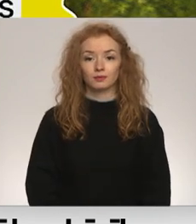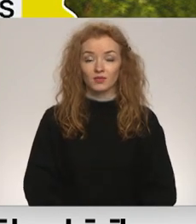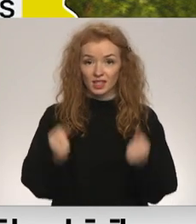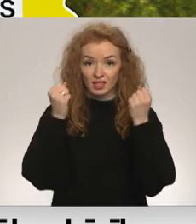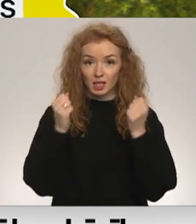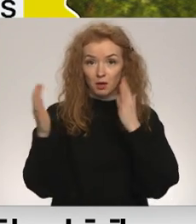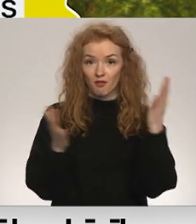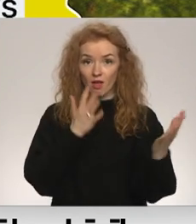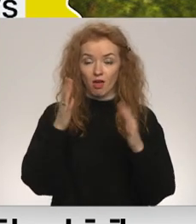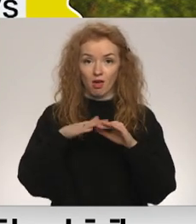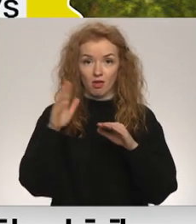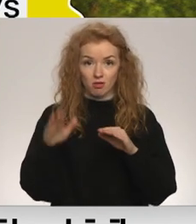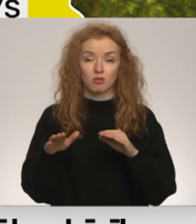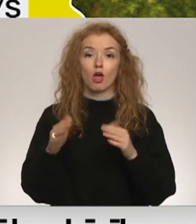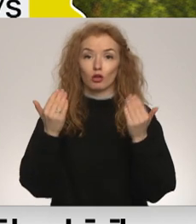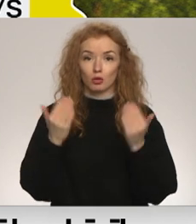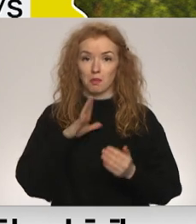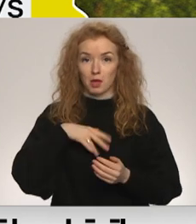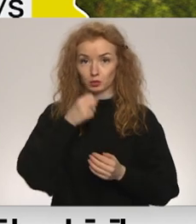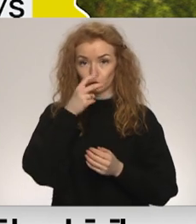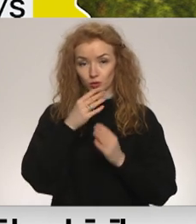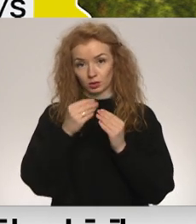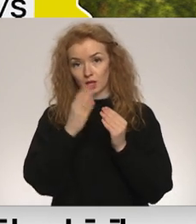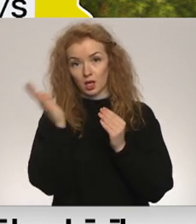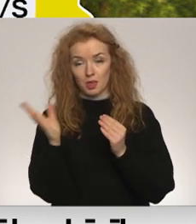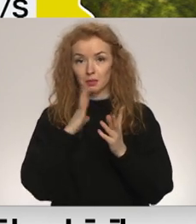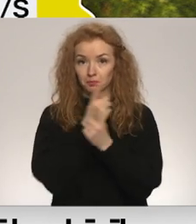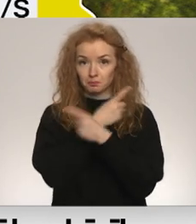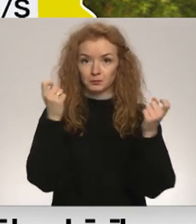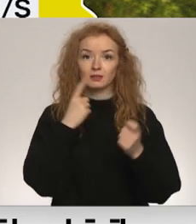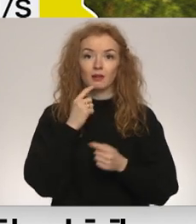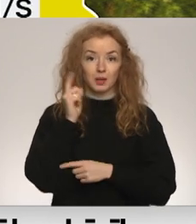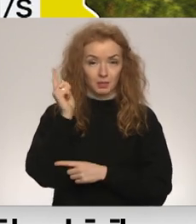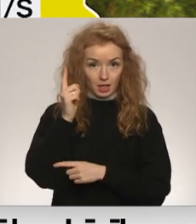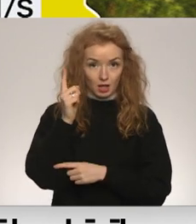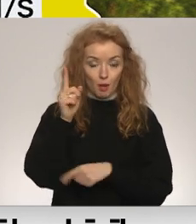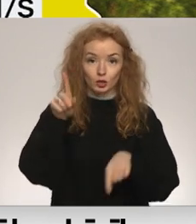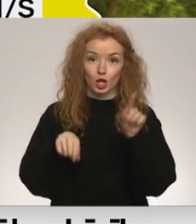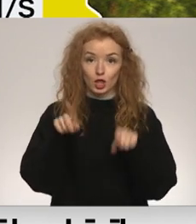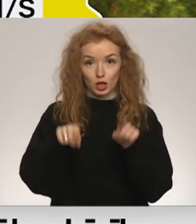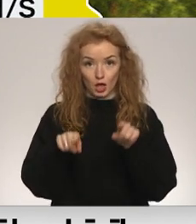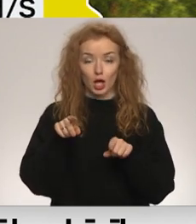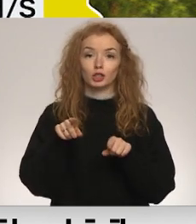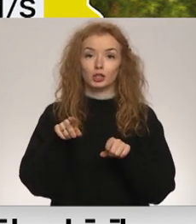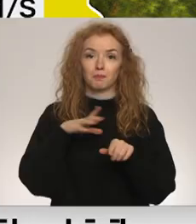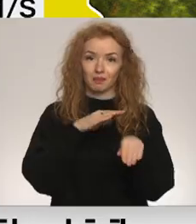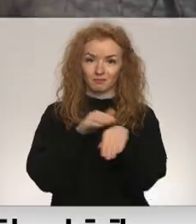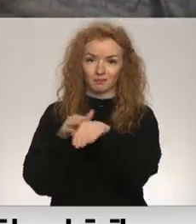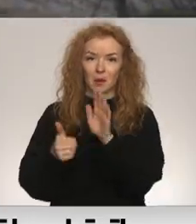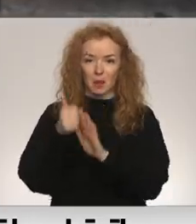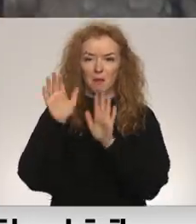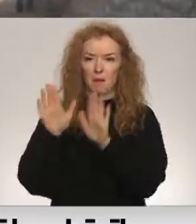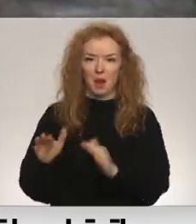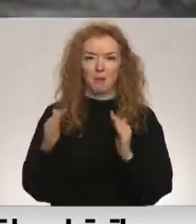Stiprā vēja dēļ meteorologi šo pēcpusdienu Rīgā bija izsludinājuši sarkano brīdinājumu. Dažiem tas kalpoja par signālu palikt mājās un